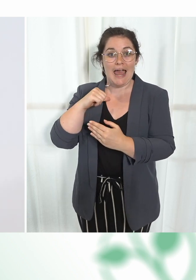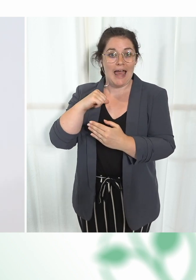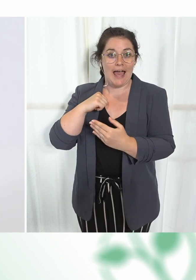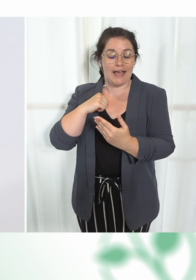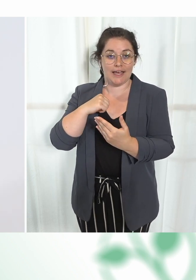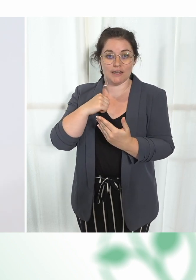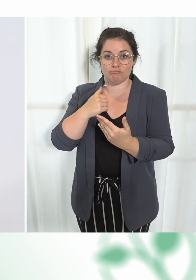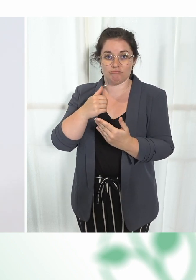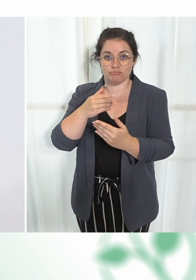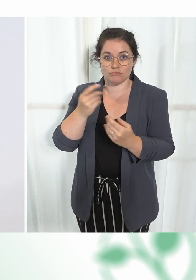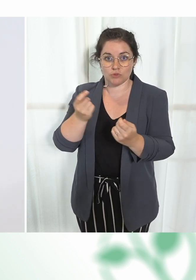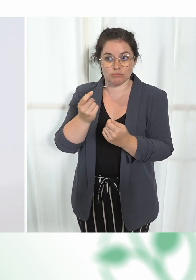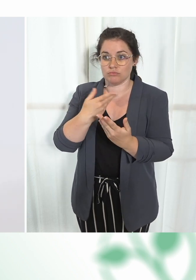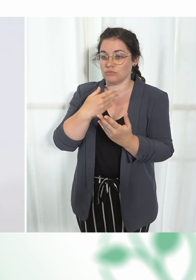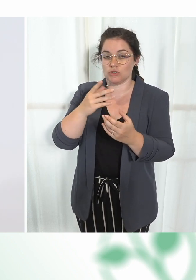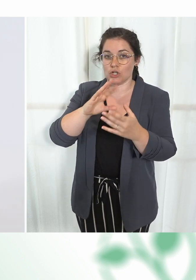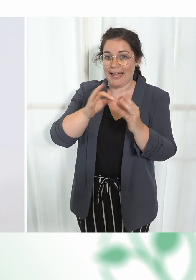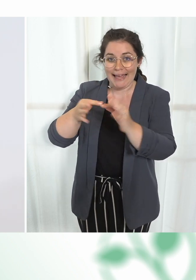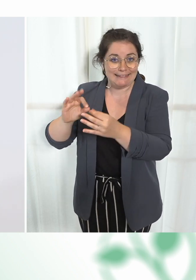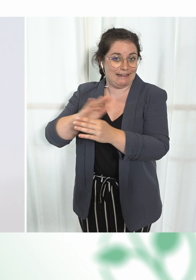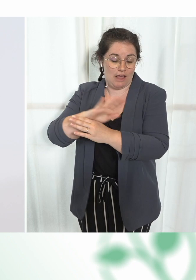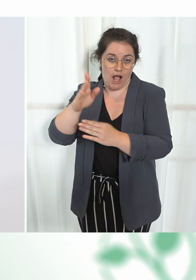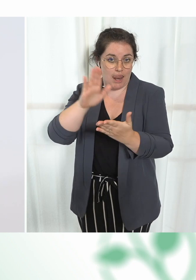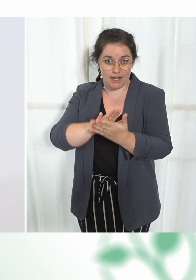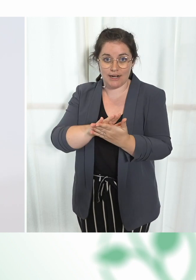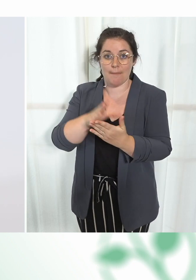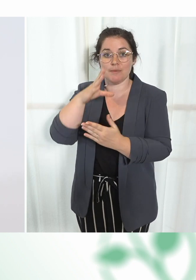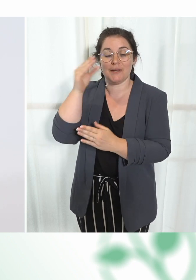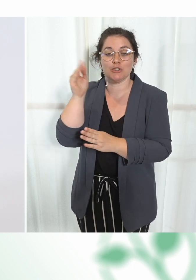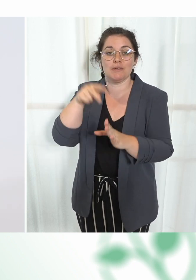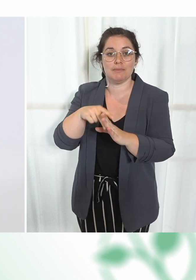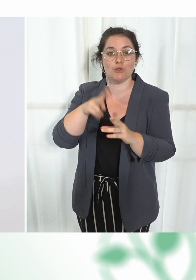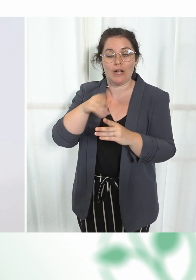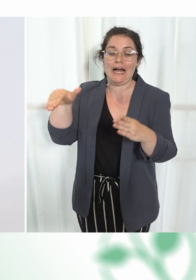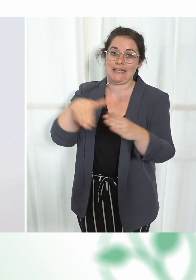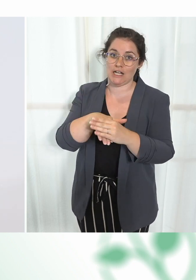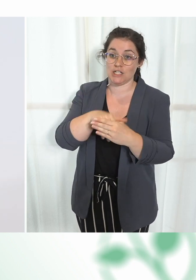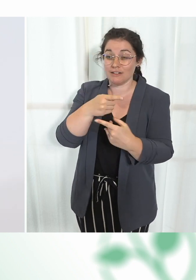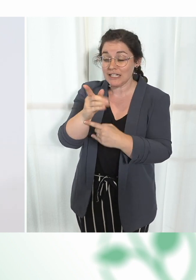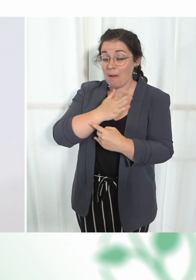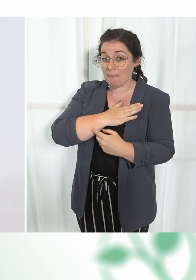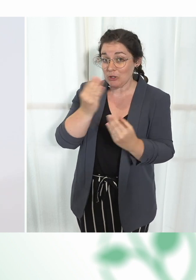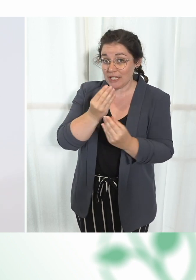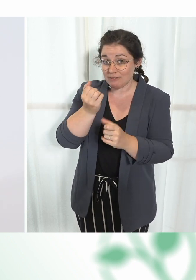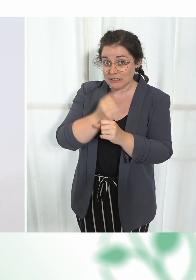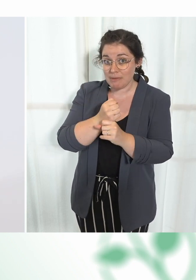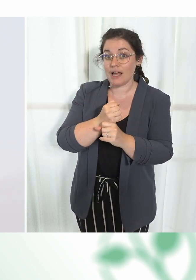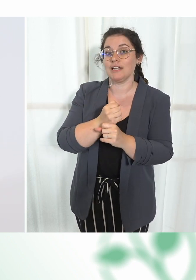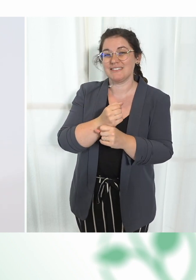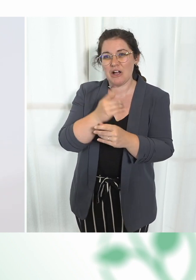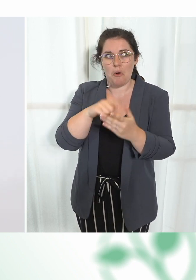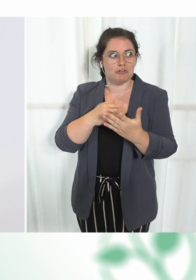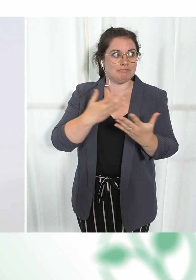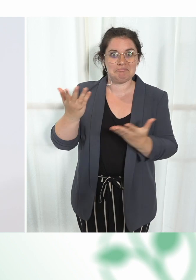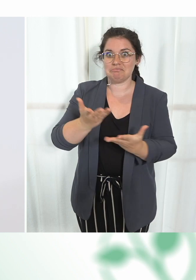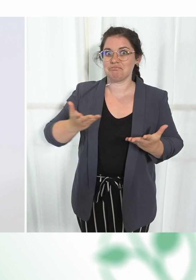Unternehmen, bei Franchise-Systemen, man kann Menschen mit Behinderung anstellen und Sie wollen etwas tun, dann ist oftmals, wohin